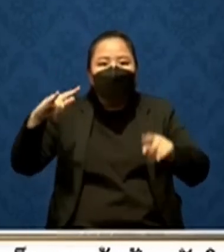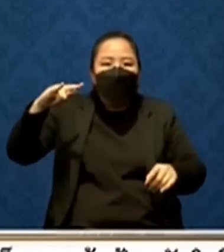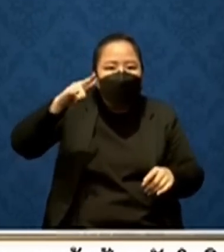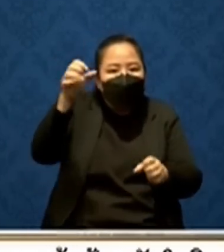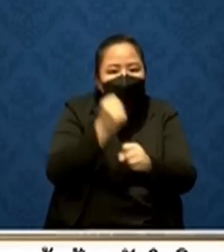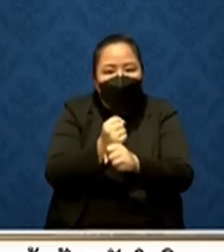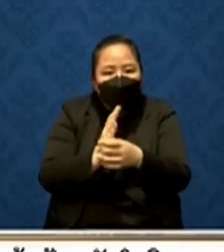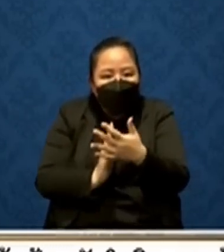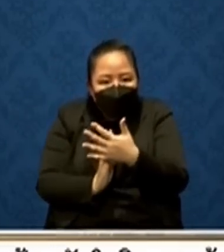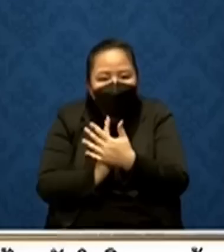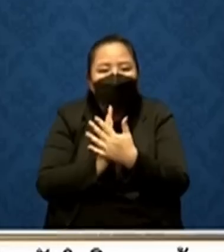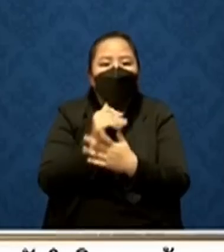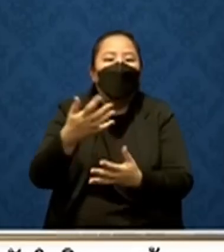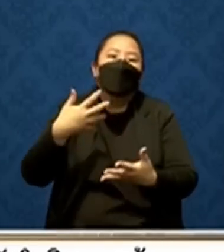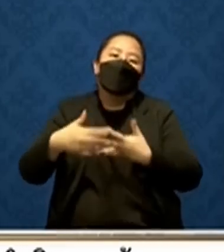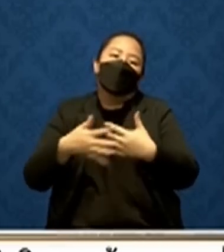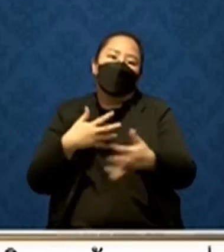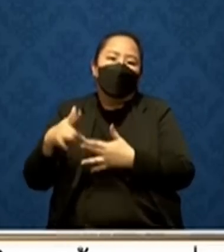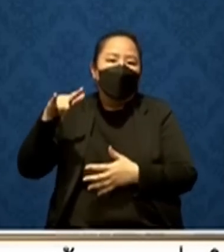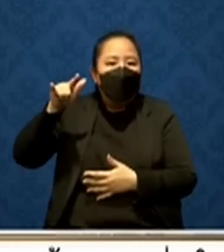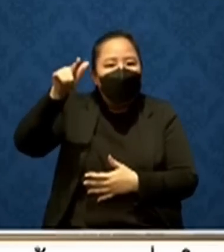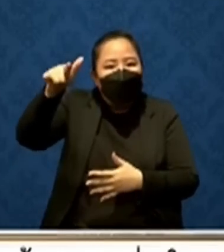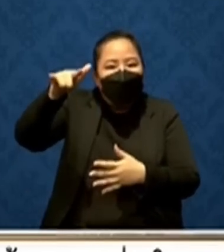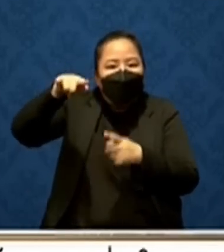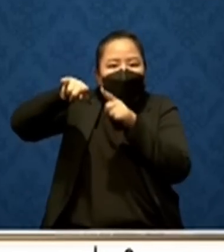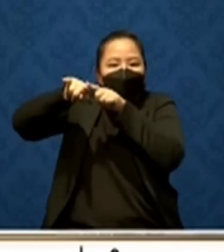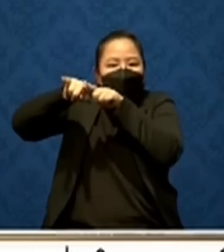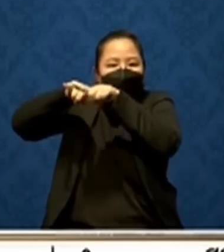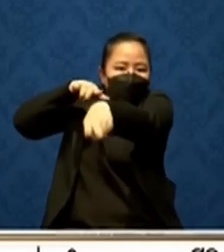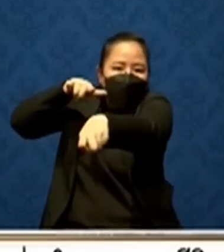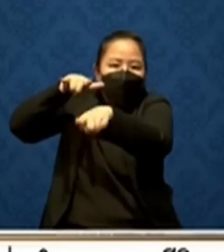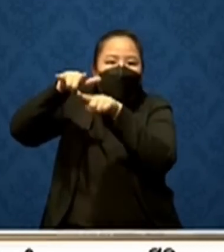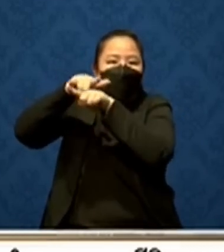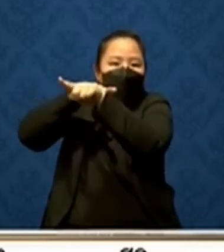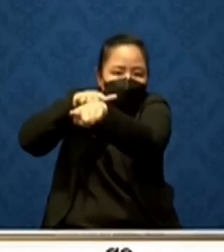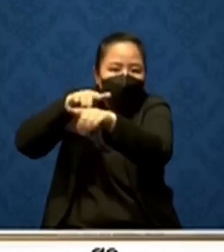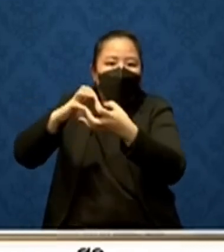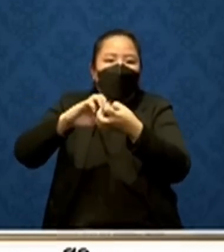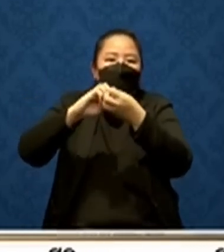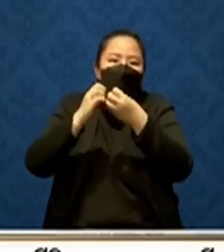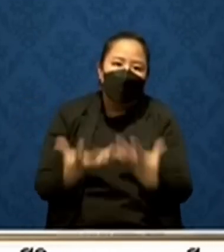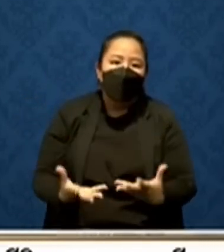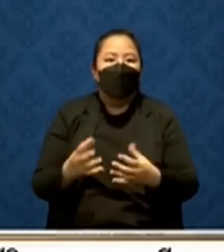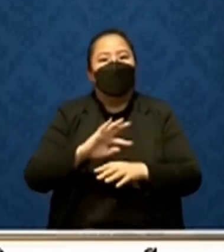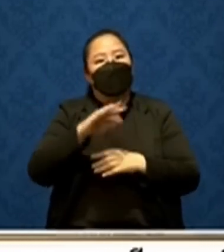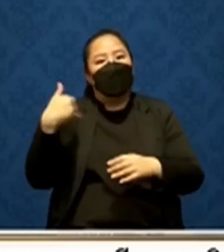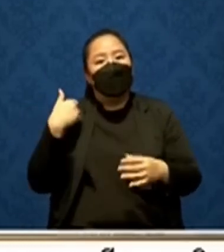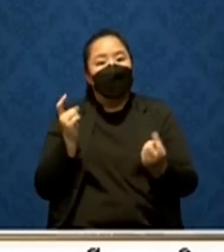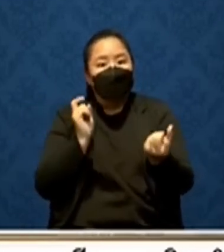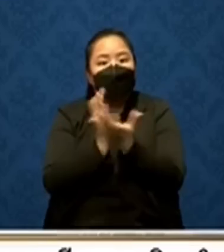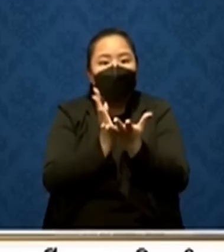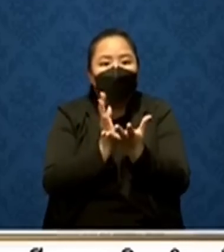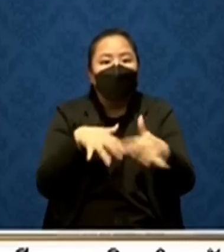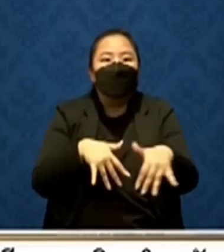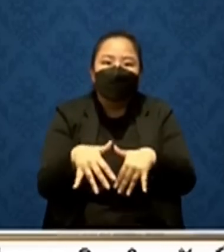สำเร็จอย่าปล่อยให้มีการยิ่งมีการทิ้งระเบิดอ่าจนผลกระทบเกิดกับพี่น้องประชาชนตอนนี้